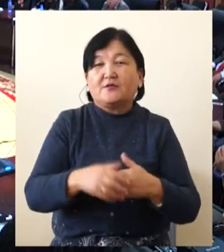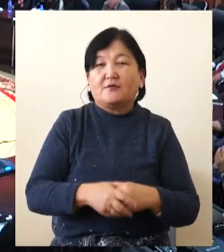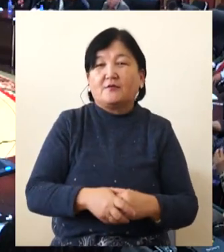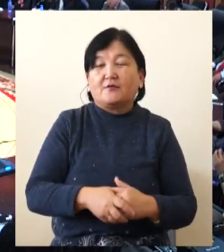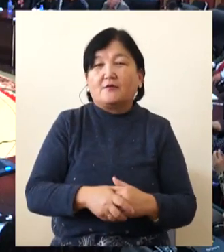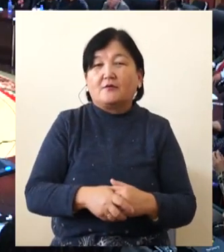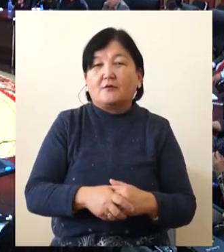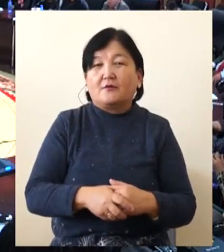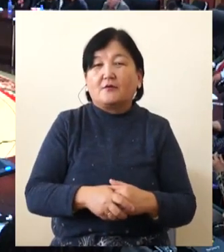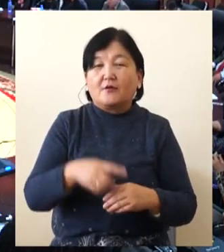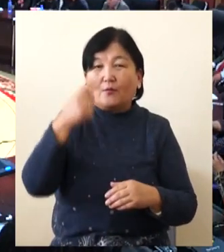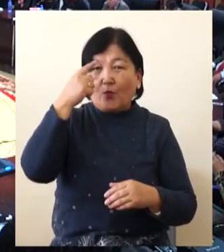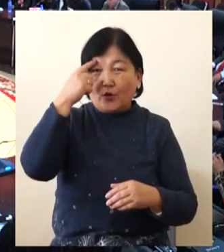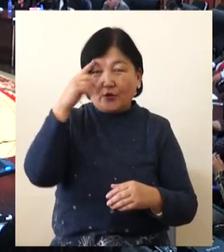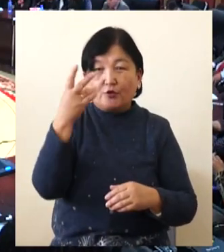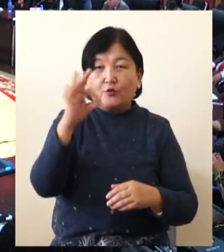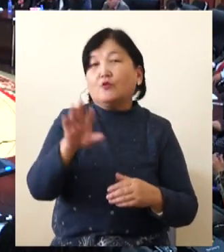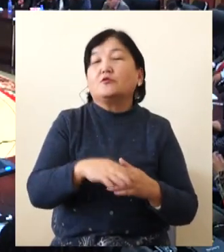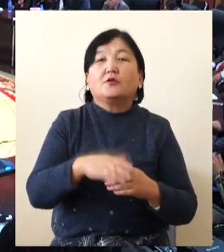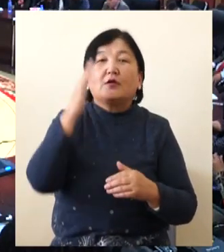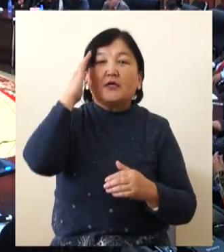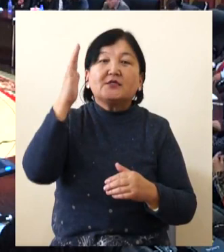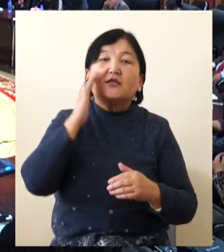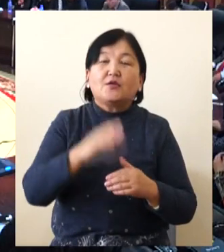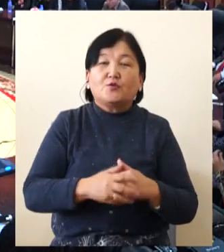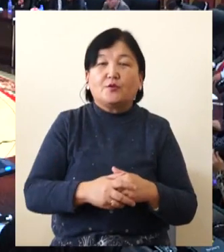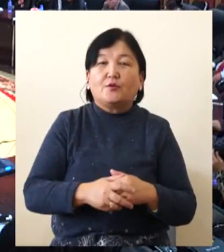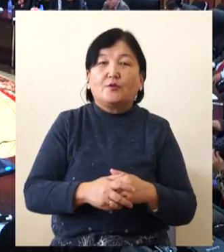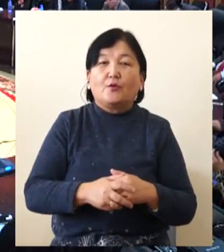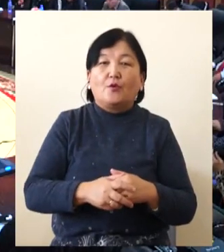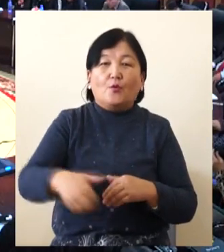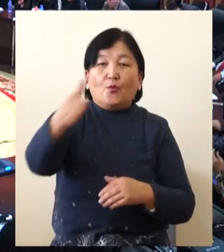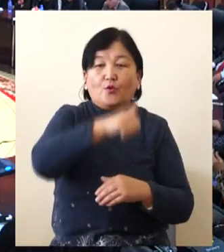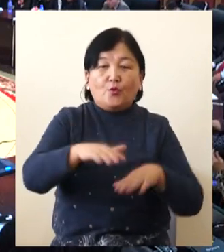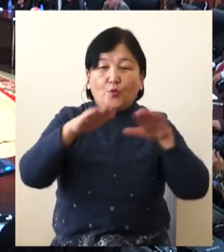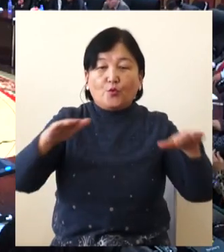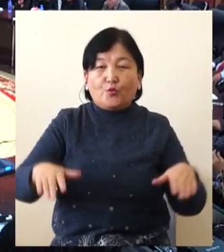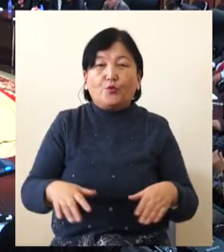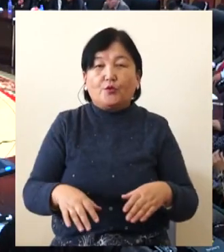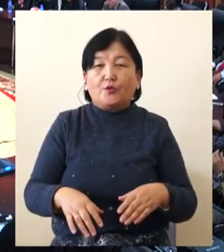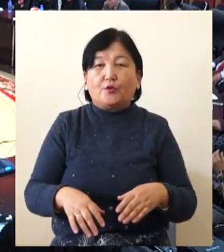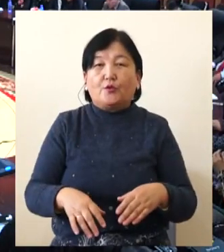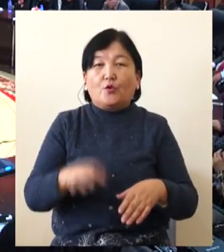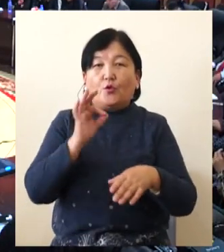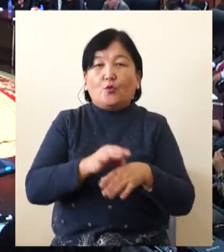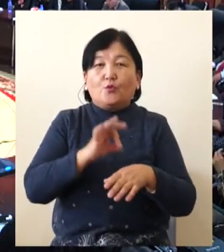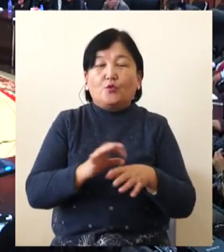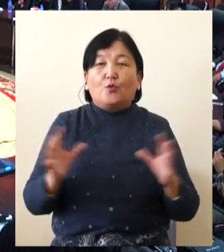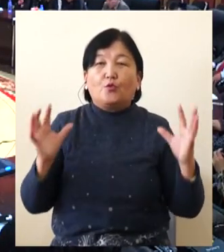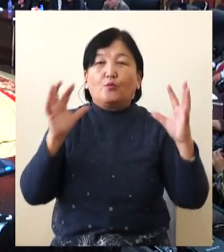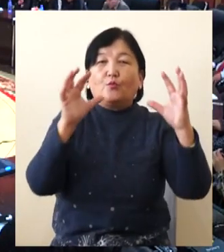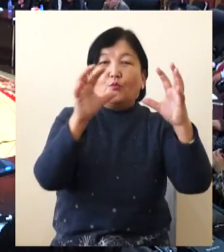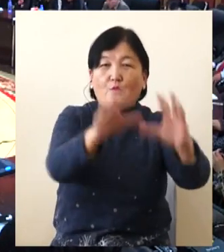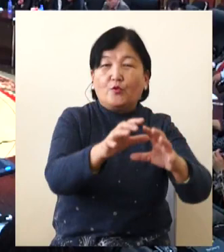гэдэг. Нөгөө манай Монголын нөхцөлд эцэг эрчүүд нь хүүхдүүд нь бүгдээр өрчтэй болтож орчиход нь хүүхдтэй хүүхдүүд